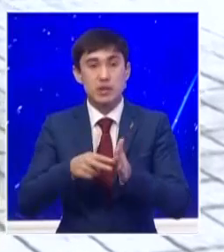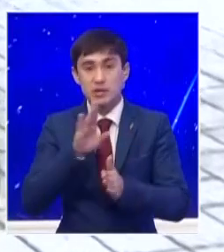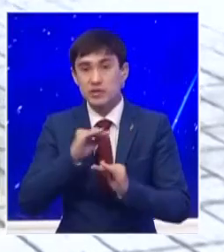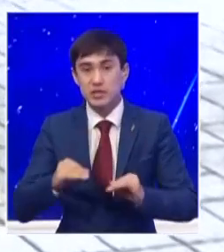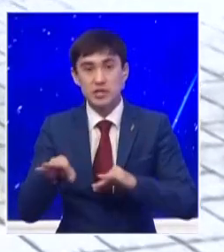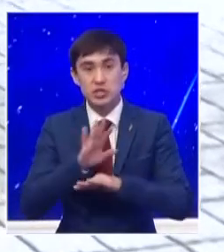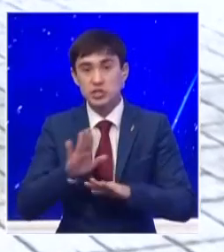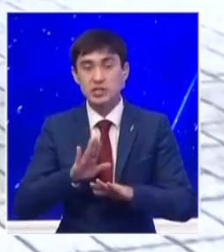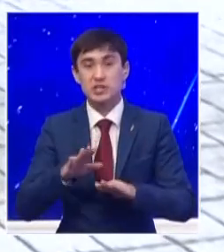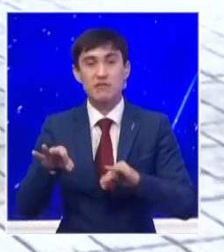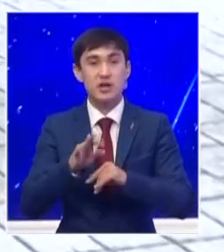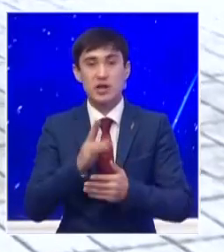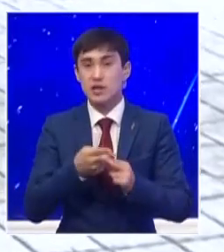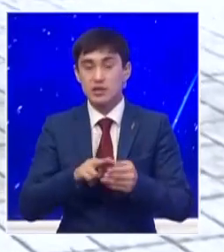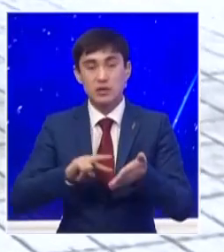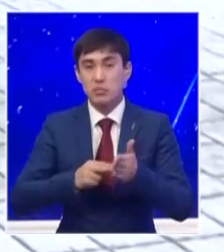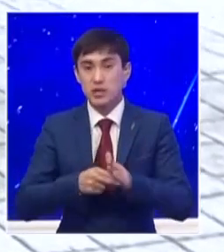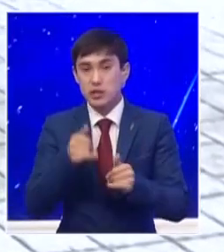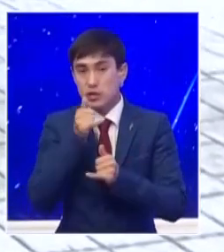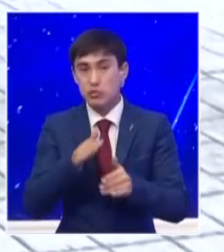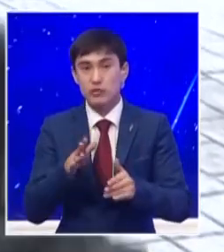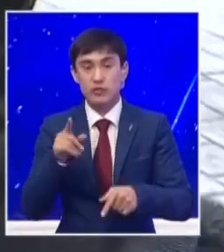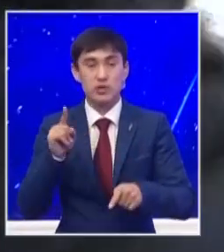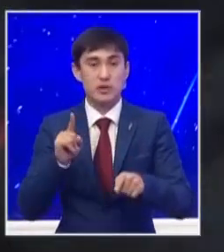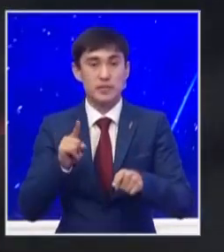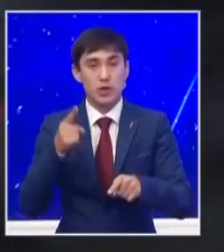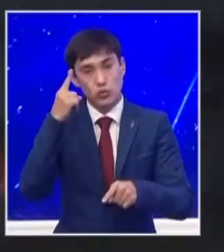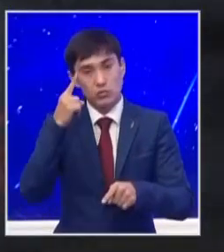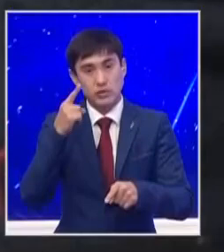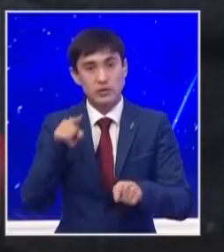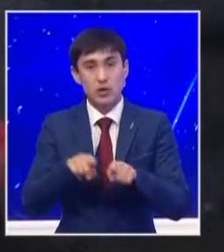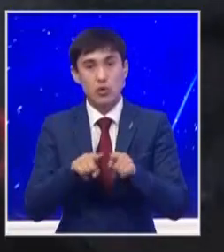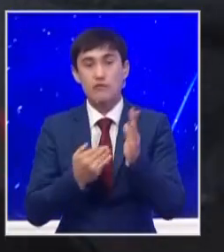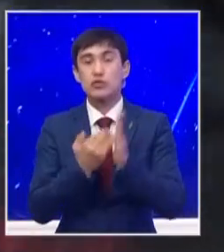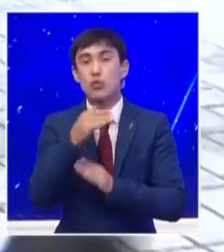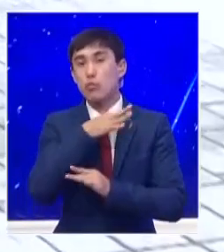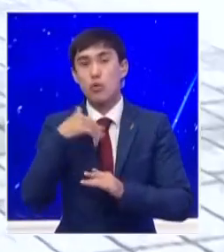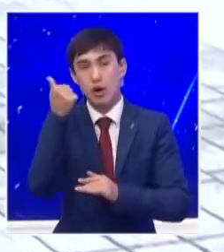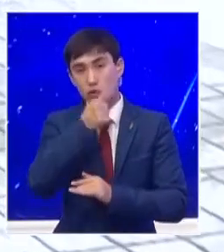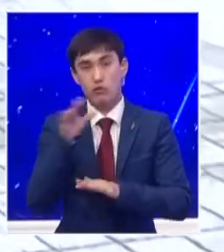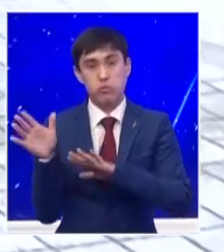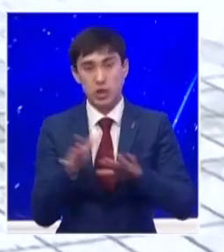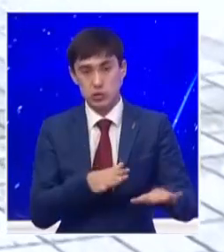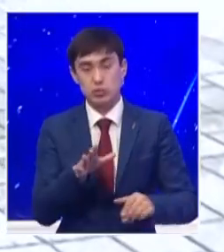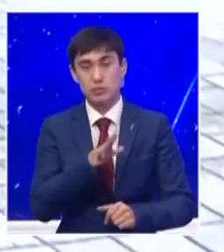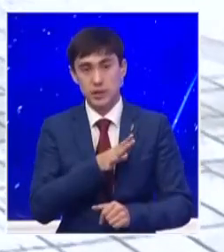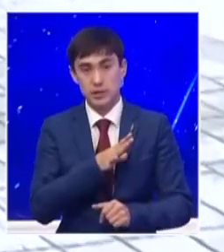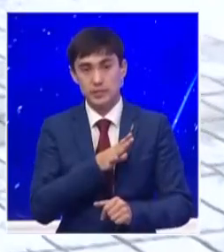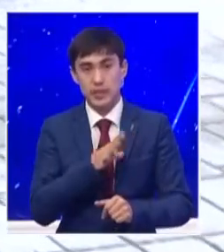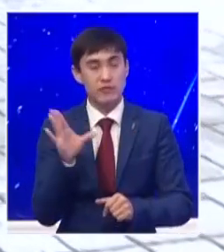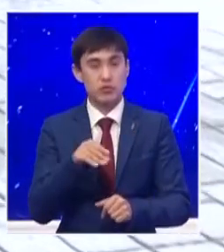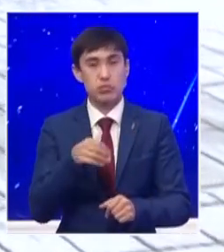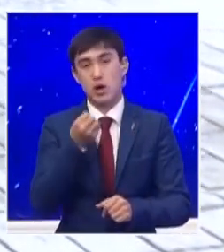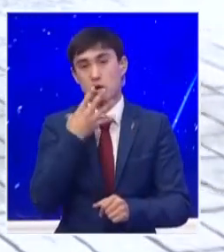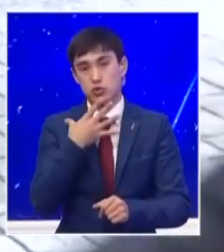не жениться и не выходить замуж всё это ерунда сколько таких высокосный годов мы пережили и вс